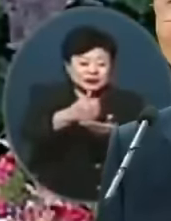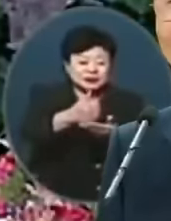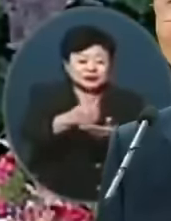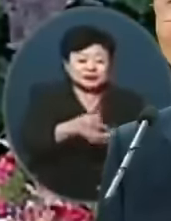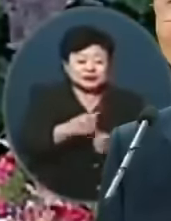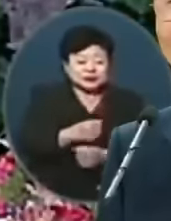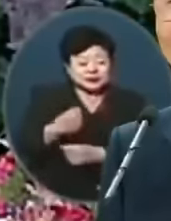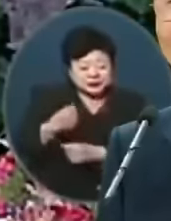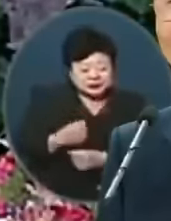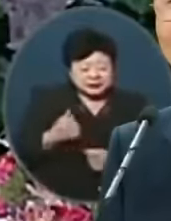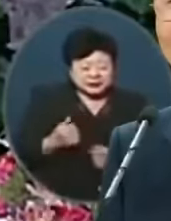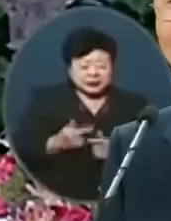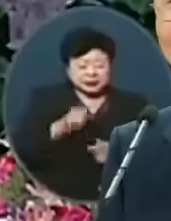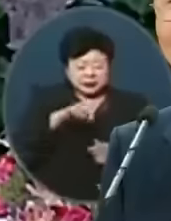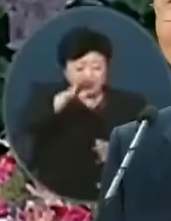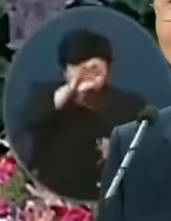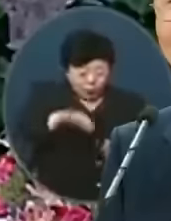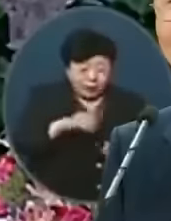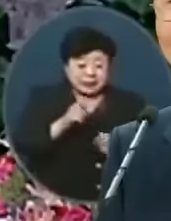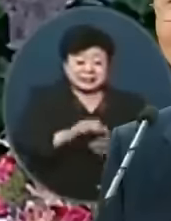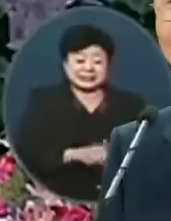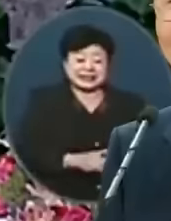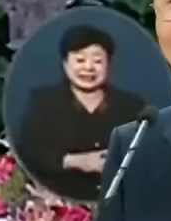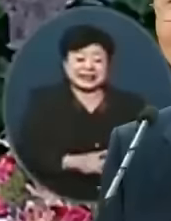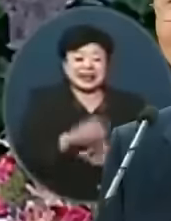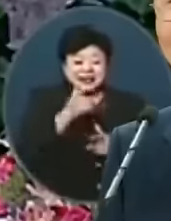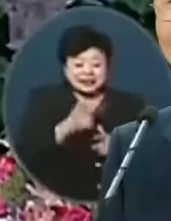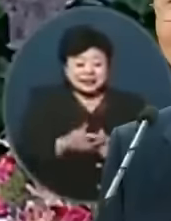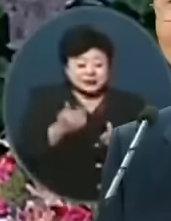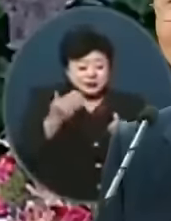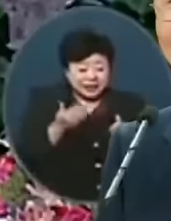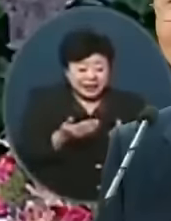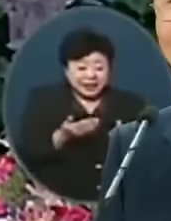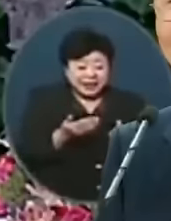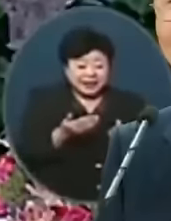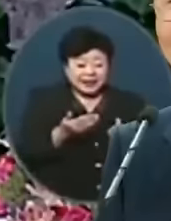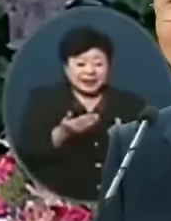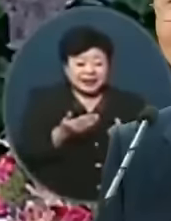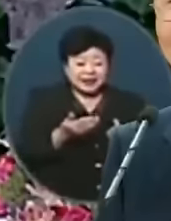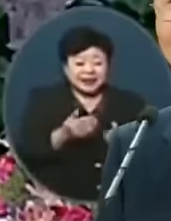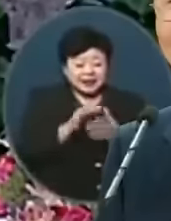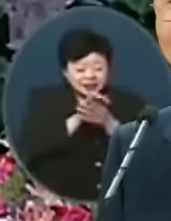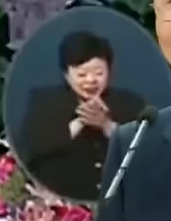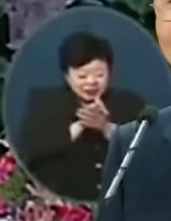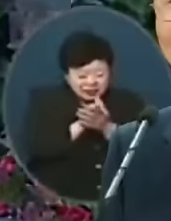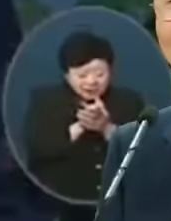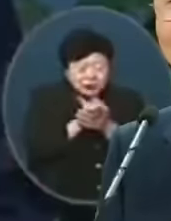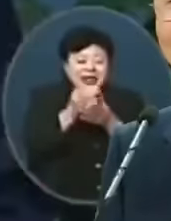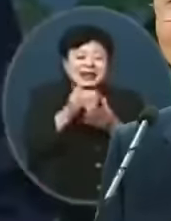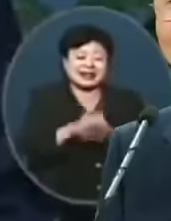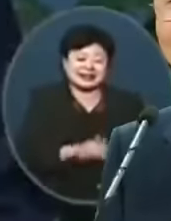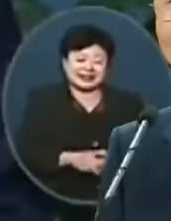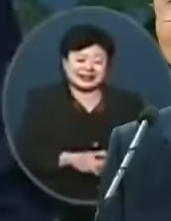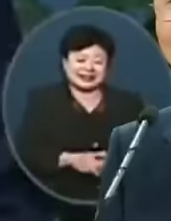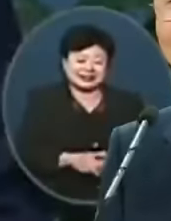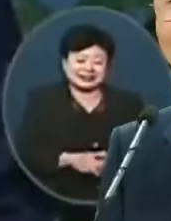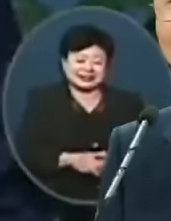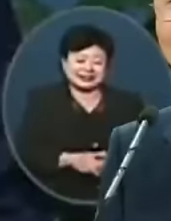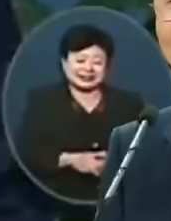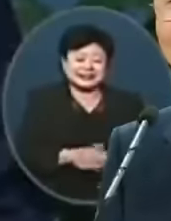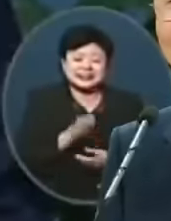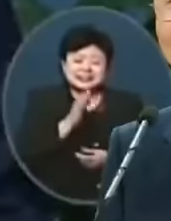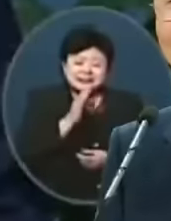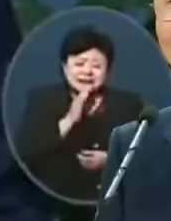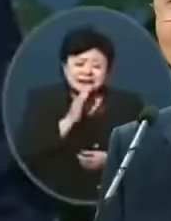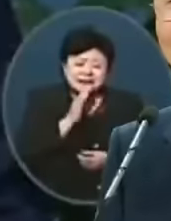수고하고 무거운 짐진 자들은 다 내게로 오라 하셨으니 예수님께로 기도로서 나가야 되는 것입니다.